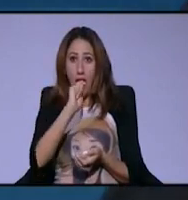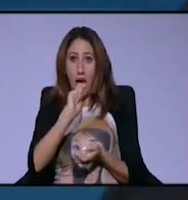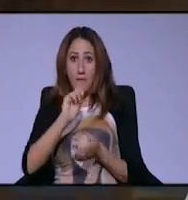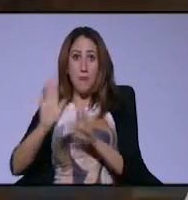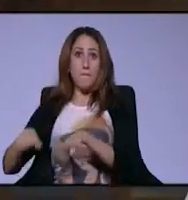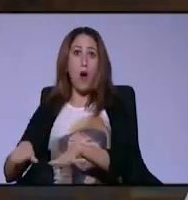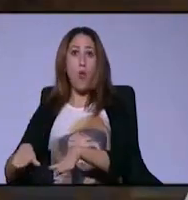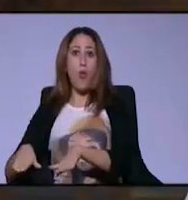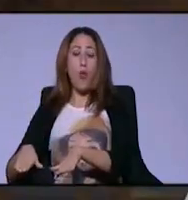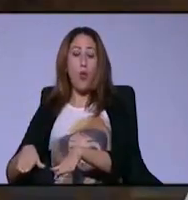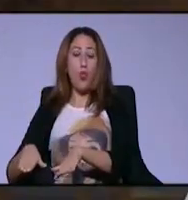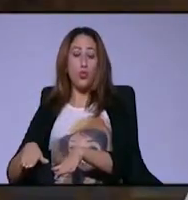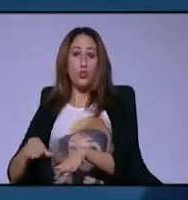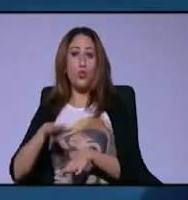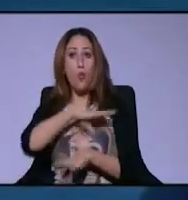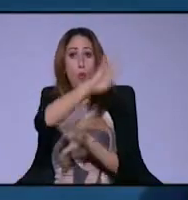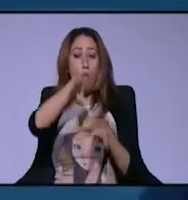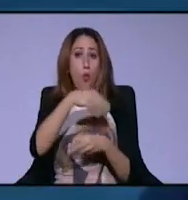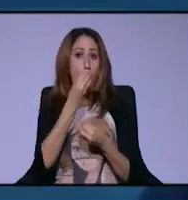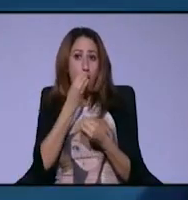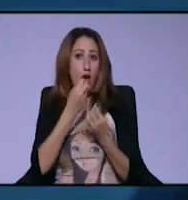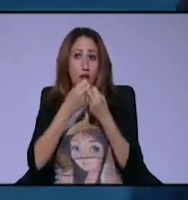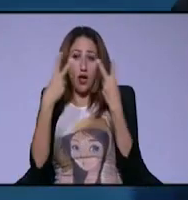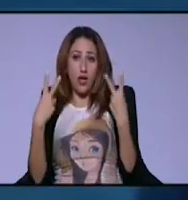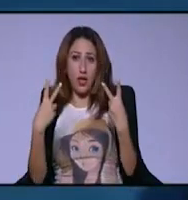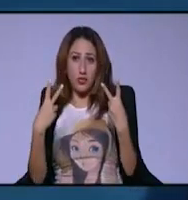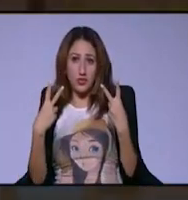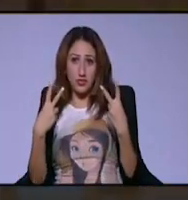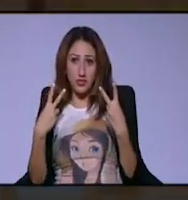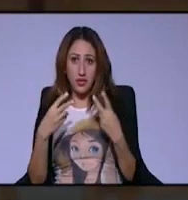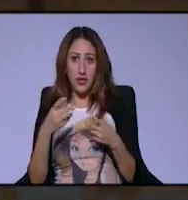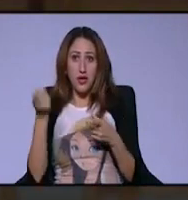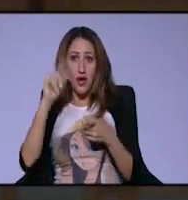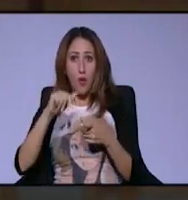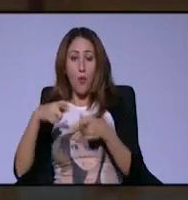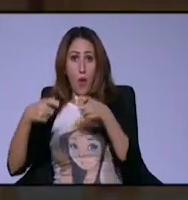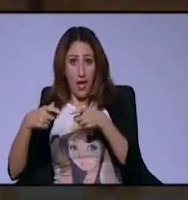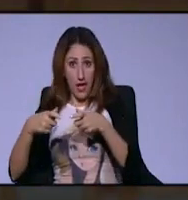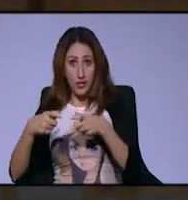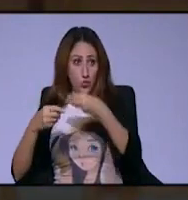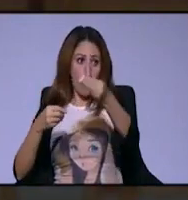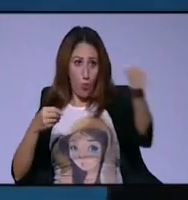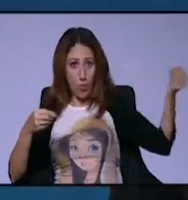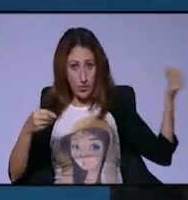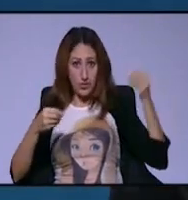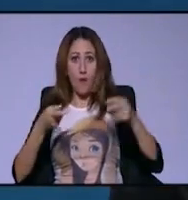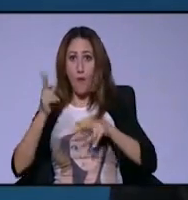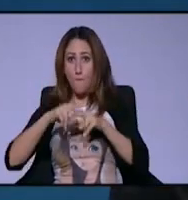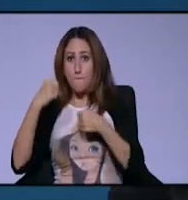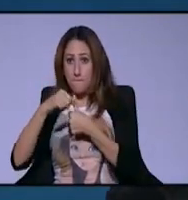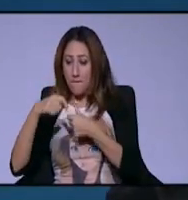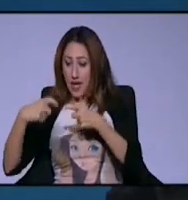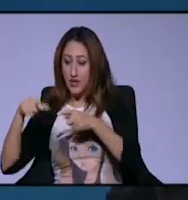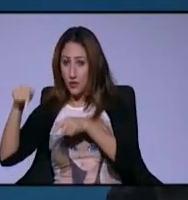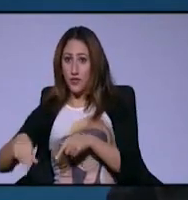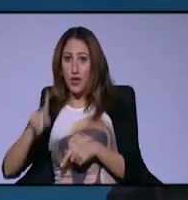عليه، وطعم الجميع من الخبز وبقي الخبز على ما هو عليه. كانت هذه من